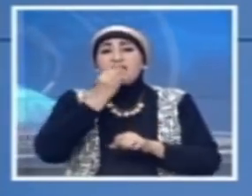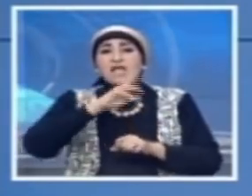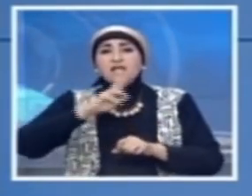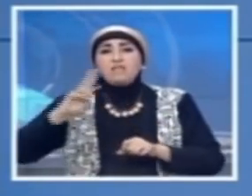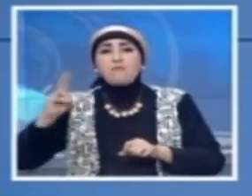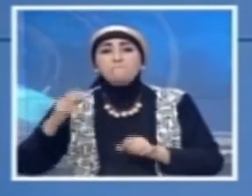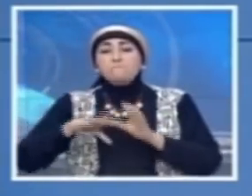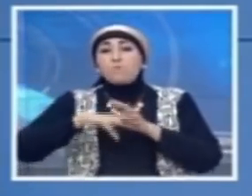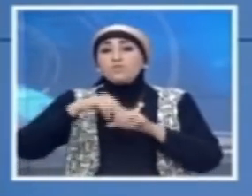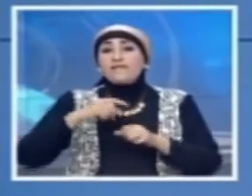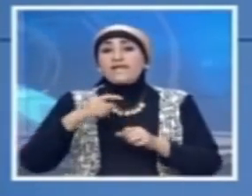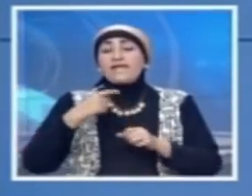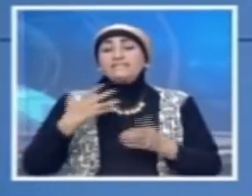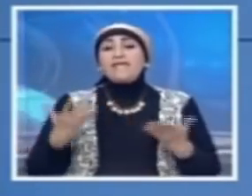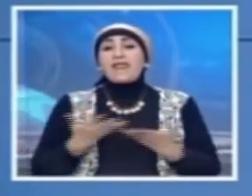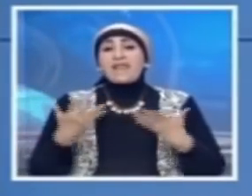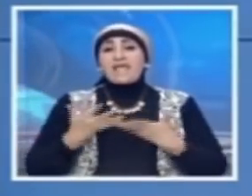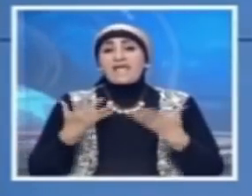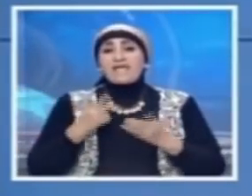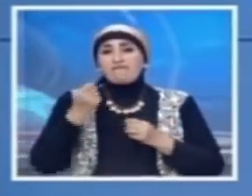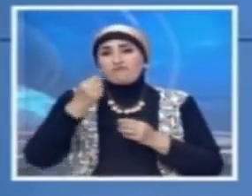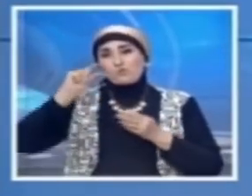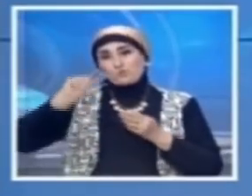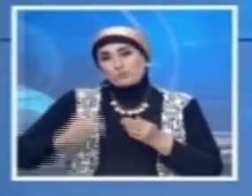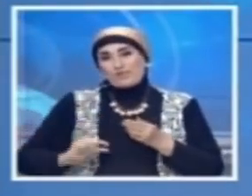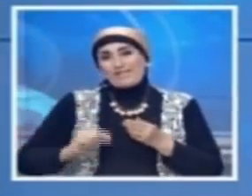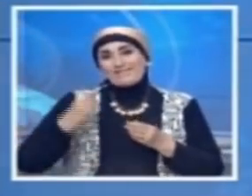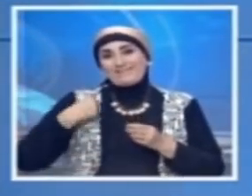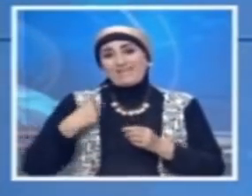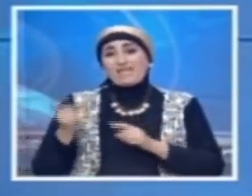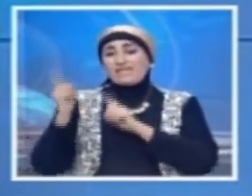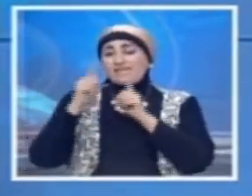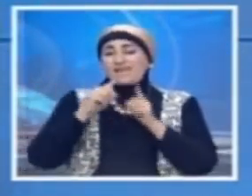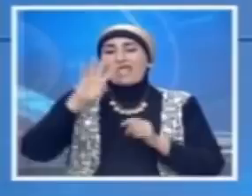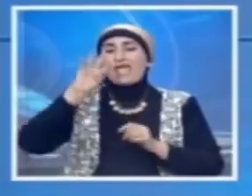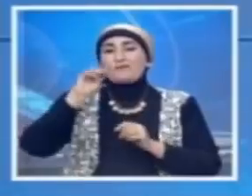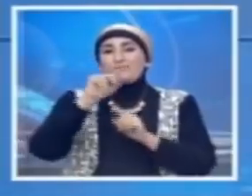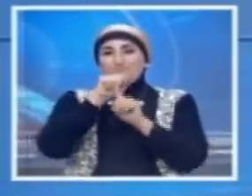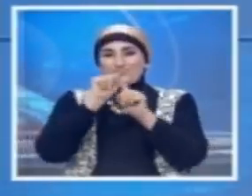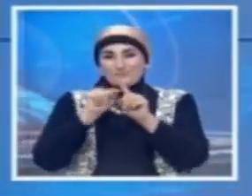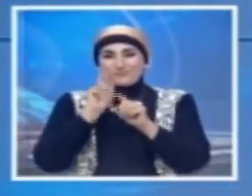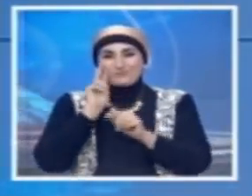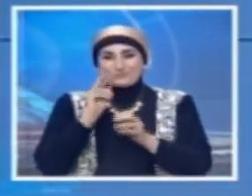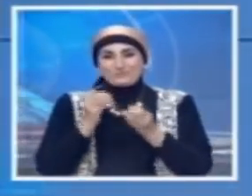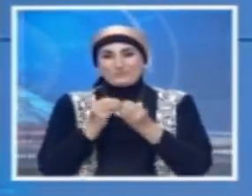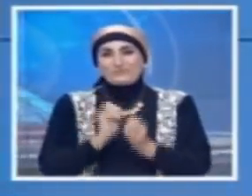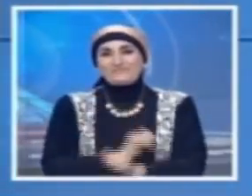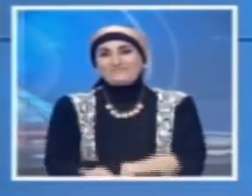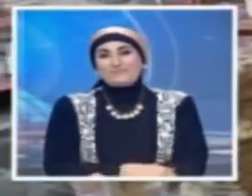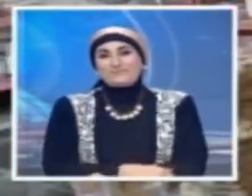من منتجات العيد بتخفيضات كبيرة تصل إلى 40%.